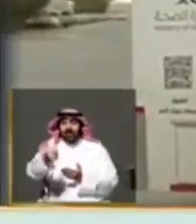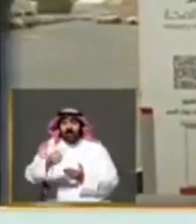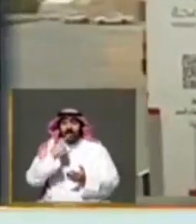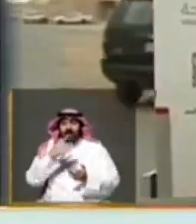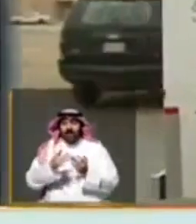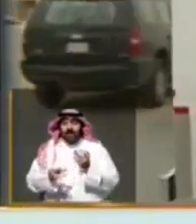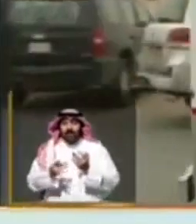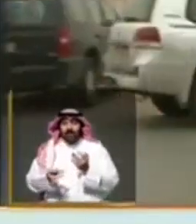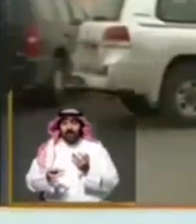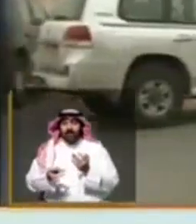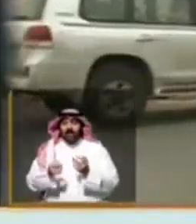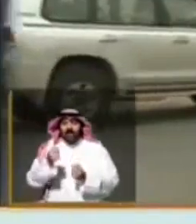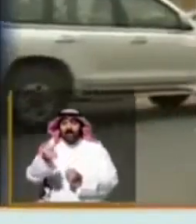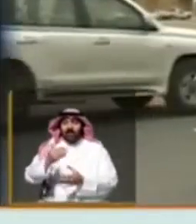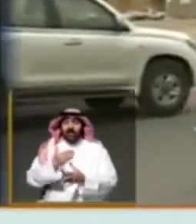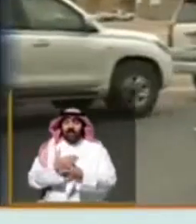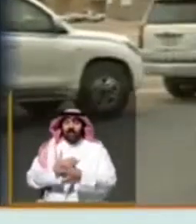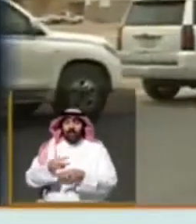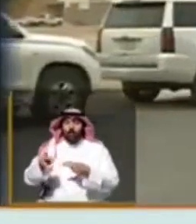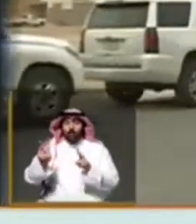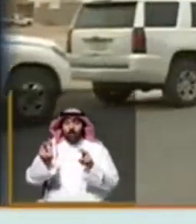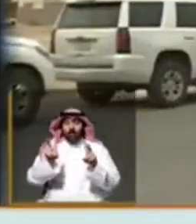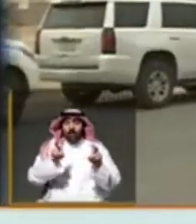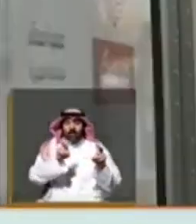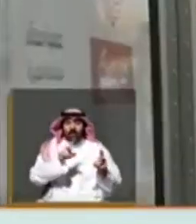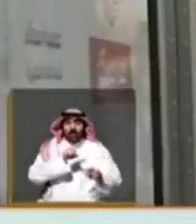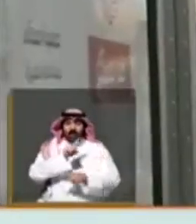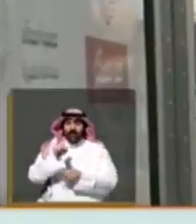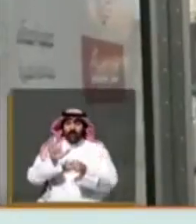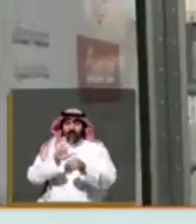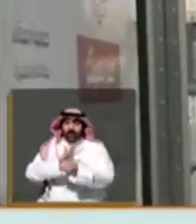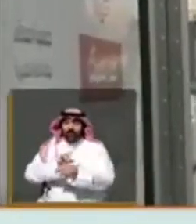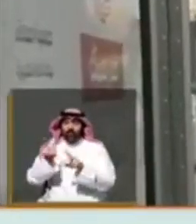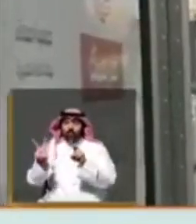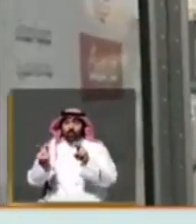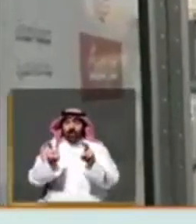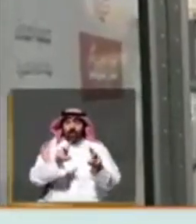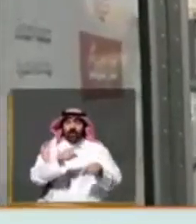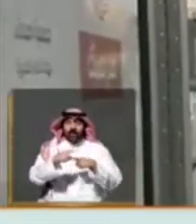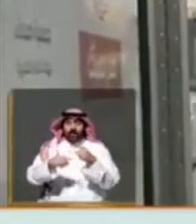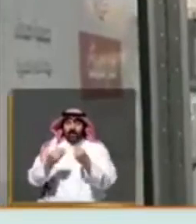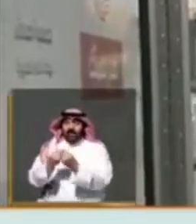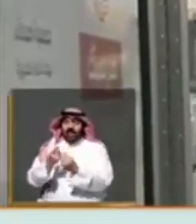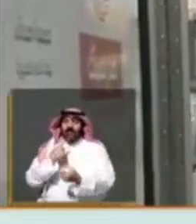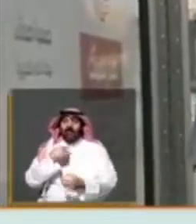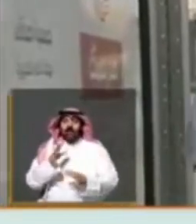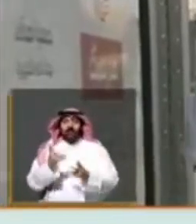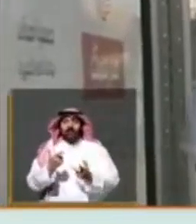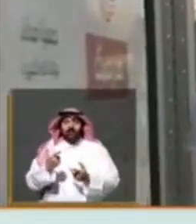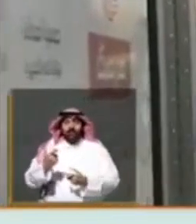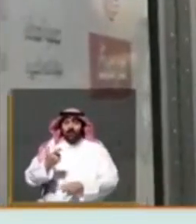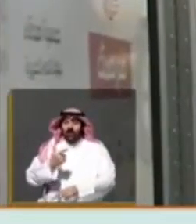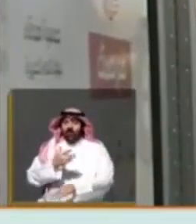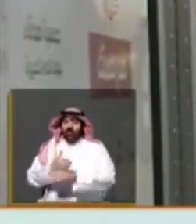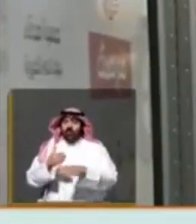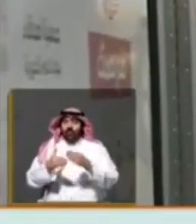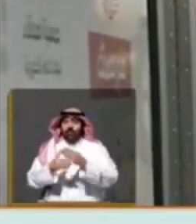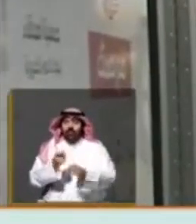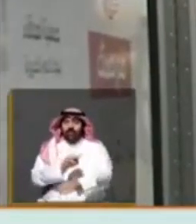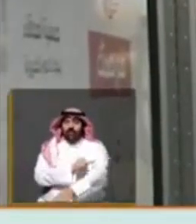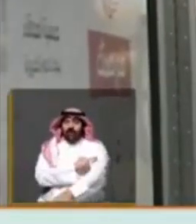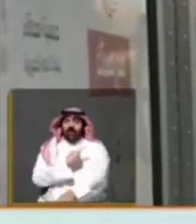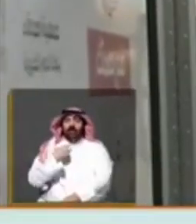الإجراءات الاحترازية والوقائية للحد من فيروس كورونا المستجد، وتلبية لحاجة مستشفيات المنطقة